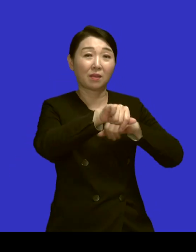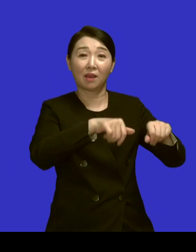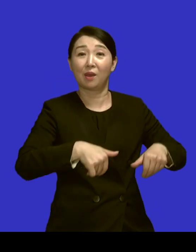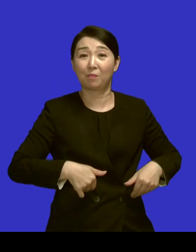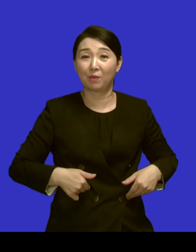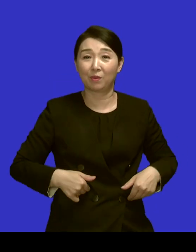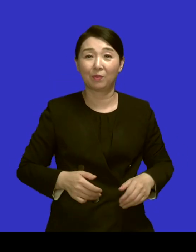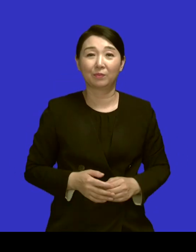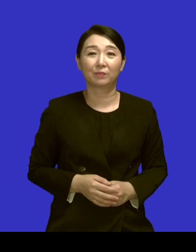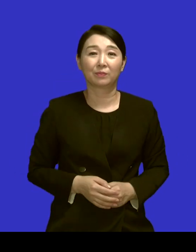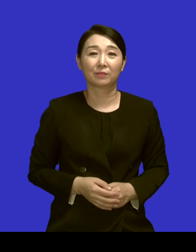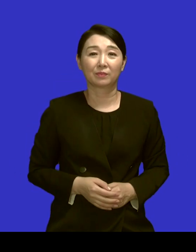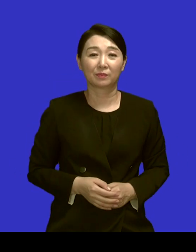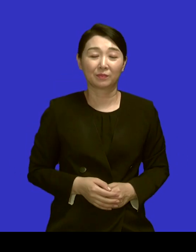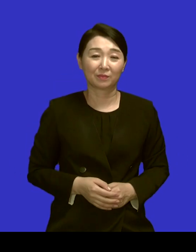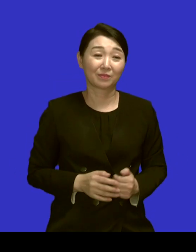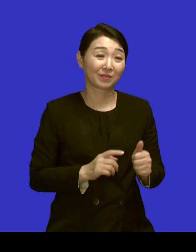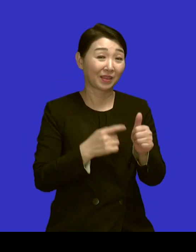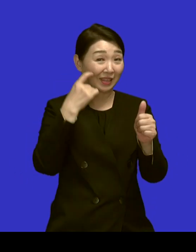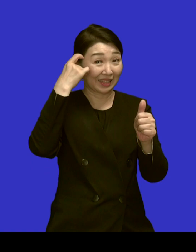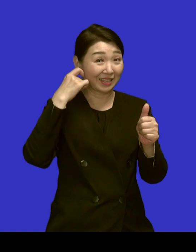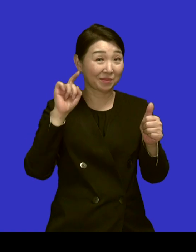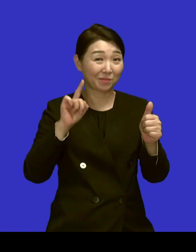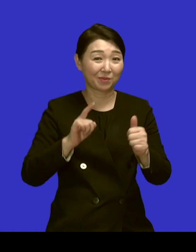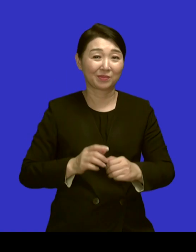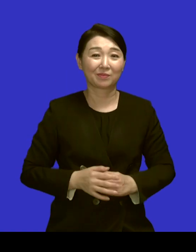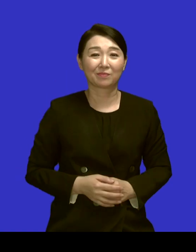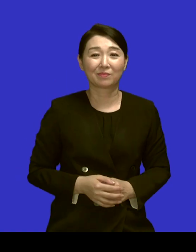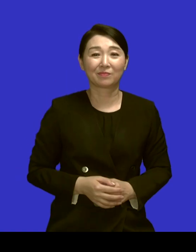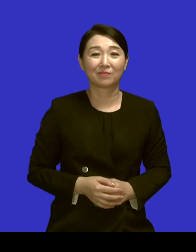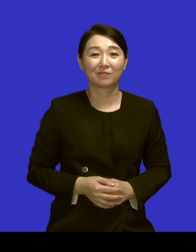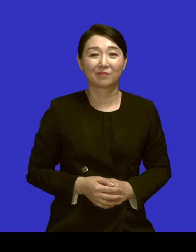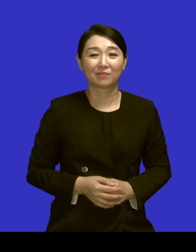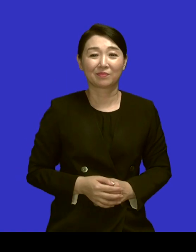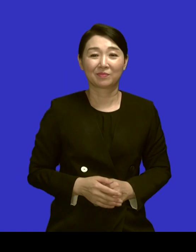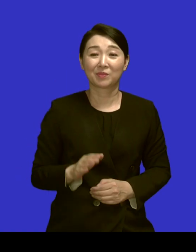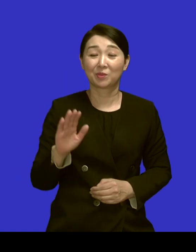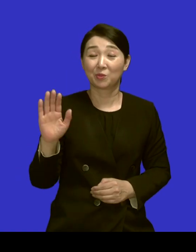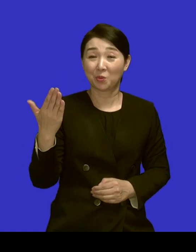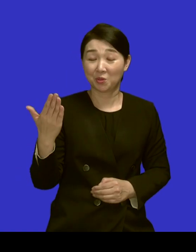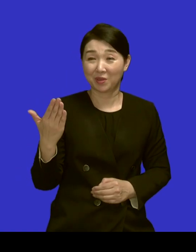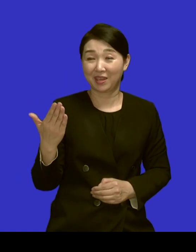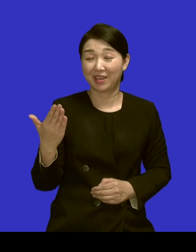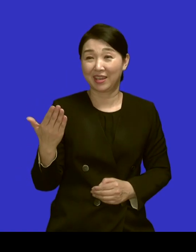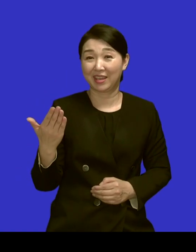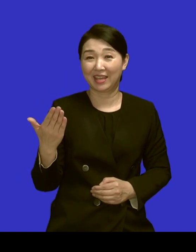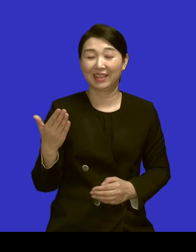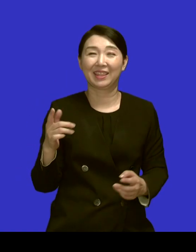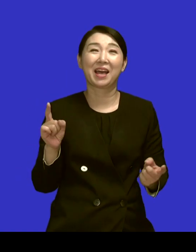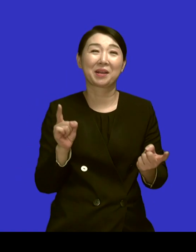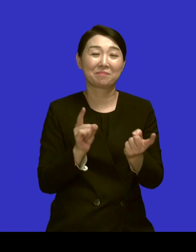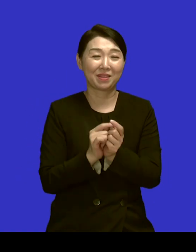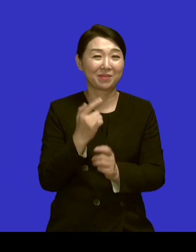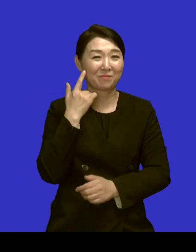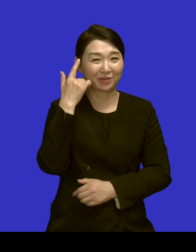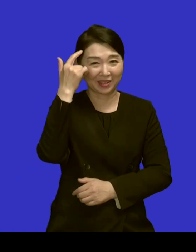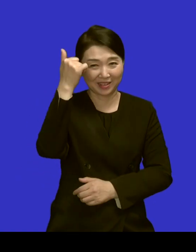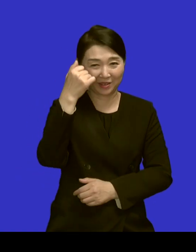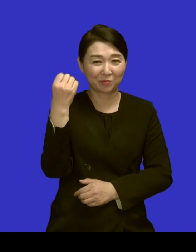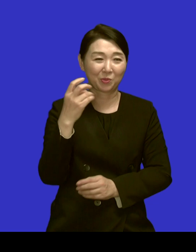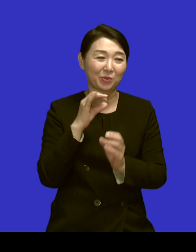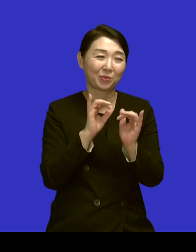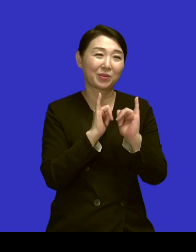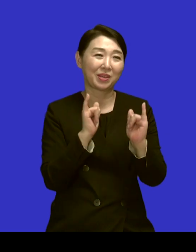생각이 들더라고요. 맞습니다. 우리 범규 형님 어떠셨어요? 진짜 요즘에 맞는 네, 진짜 맞아요. 요즘의 목사님이고